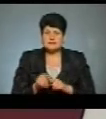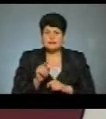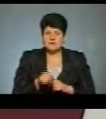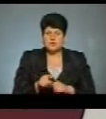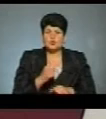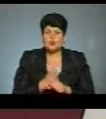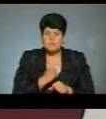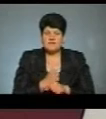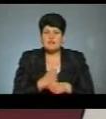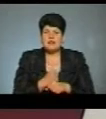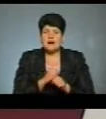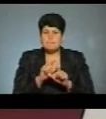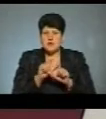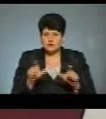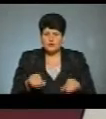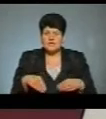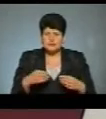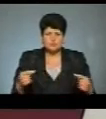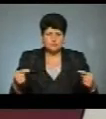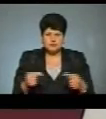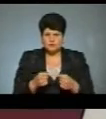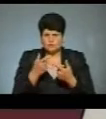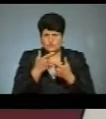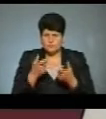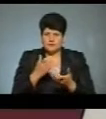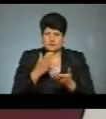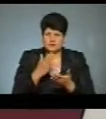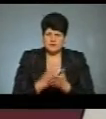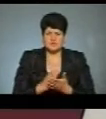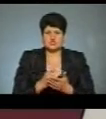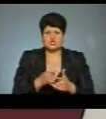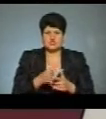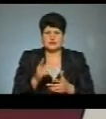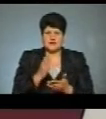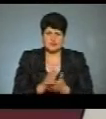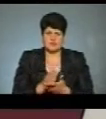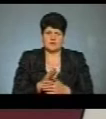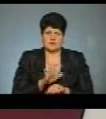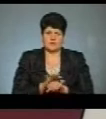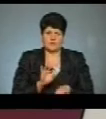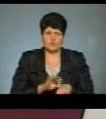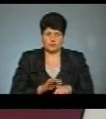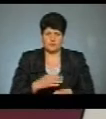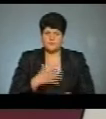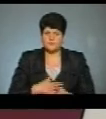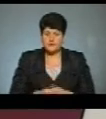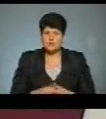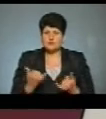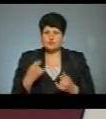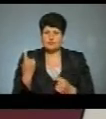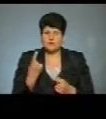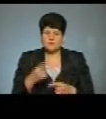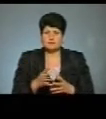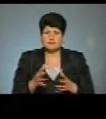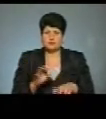роблять лабораторно, і вони дають достовірну інформацію про наявність коронавірусу в організмі. На сьогодні в області найбільше хворих